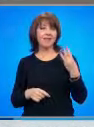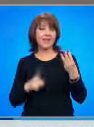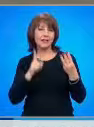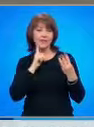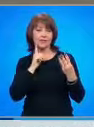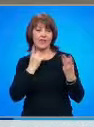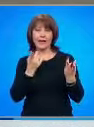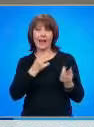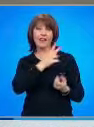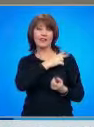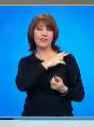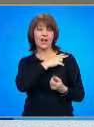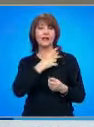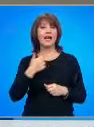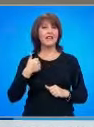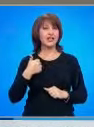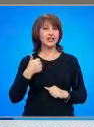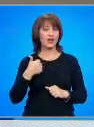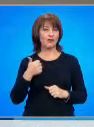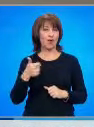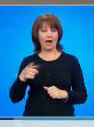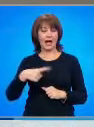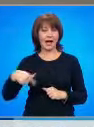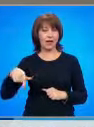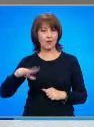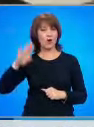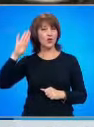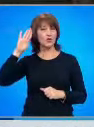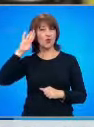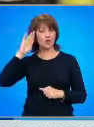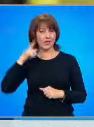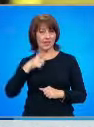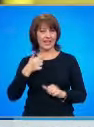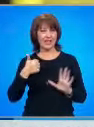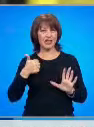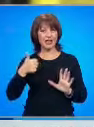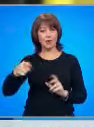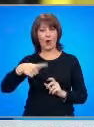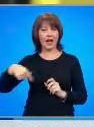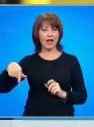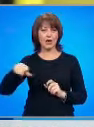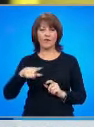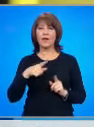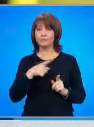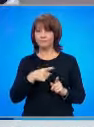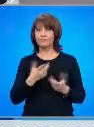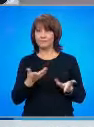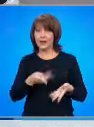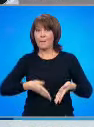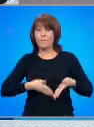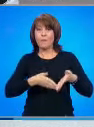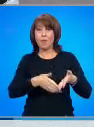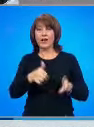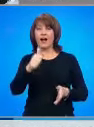твърди, че е началника на шесто районно. Всъщност, именно служители на шесто районно бяха тези, които осигуриха ескорт на пияния